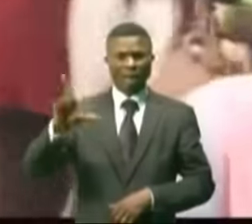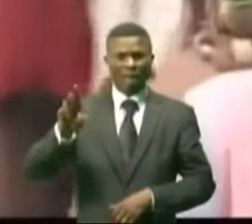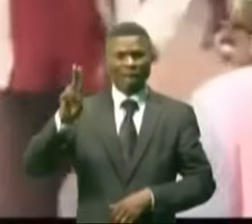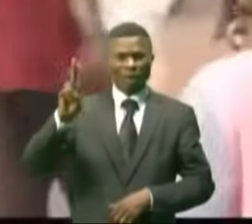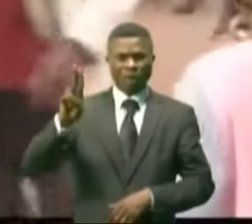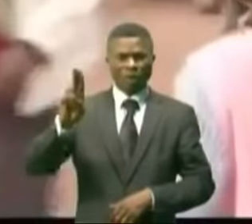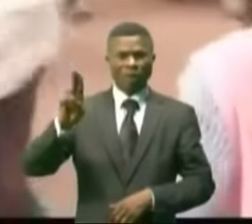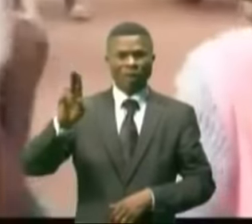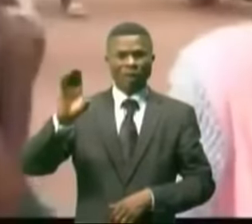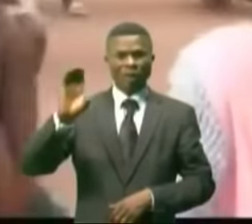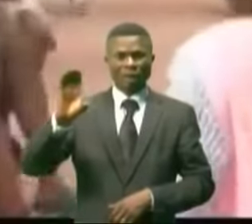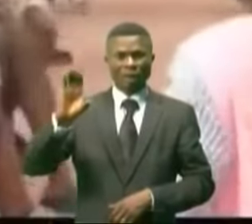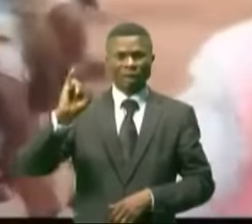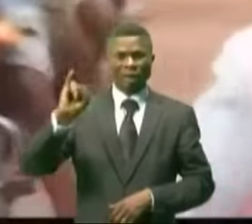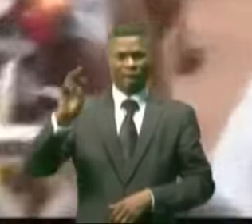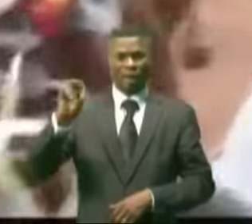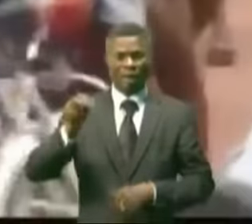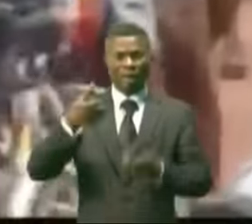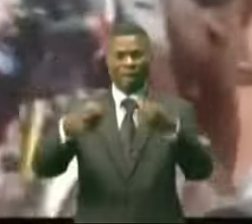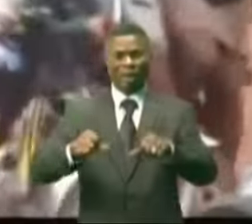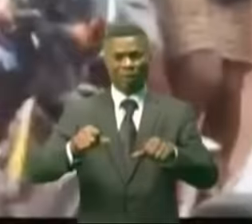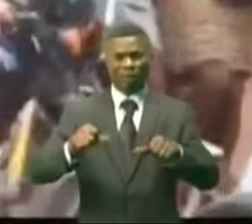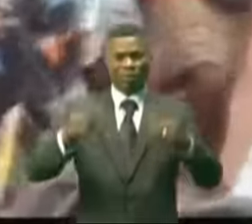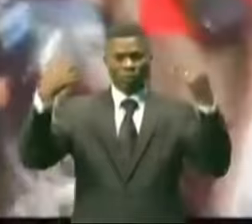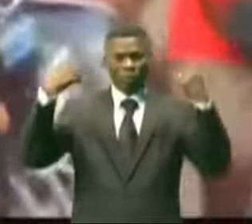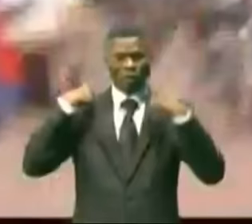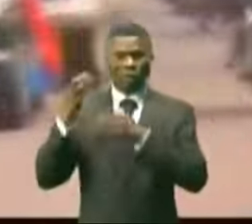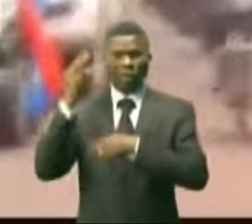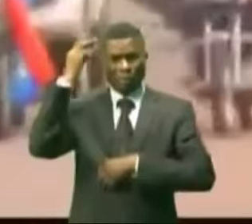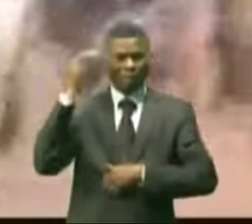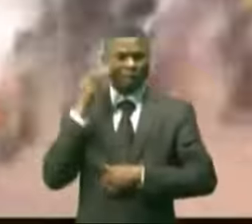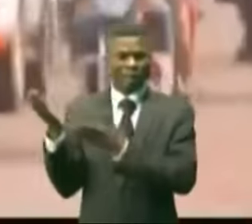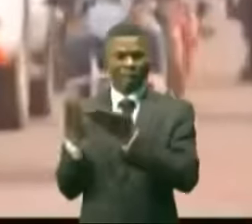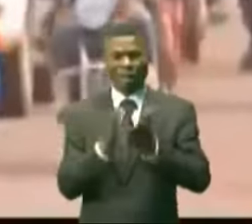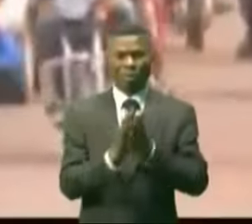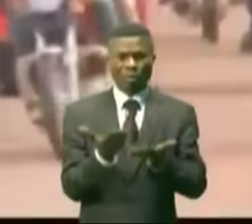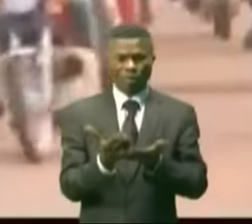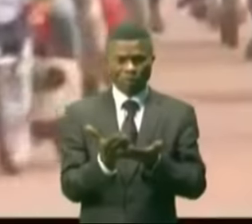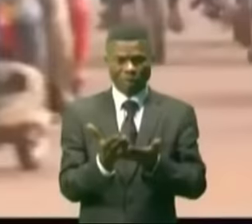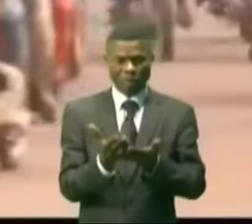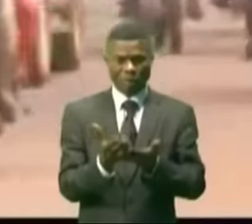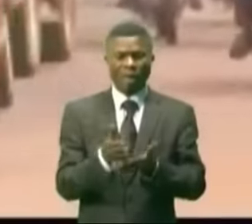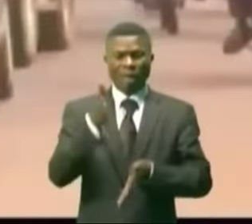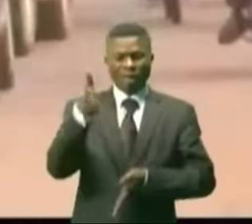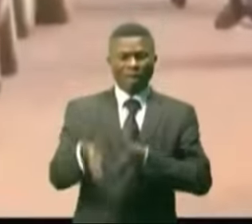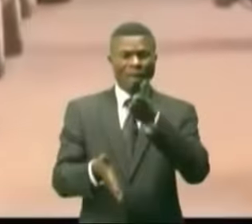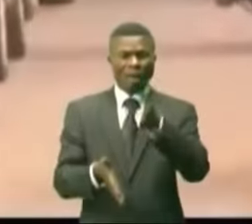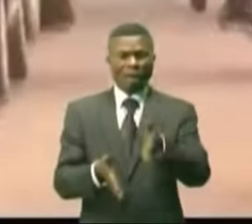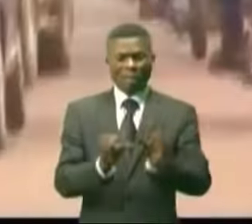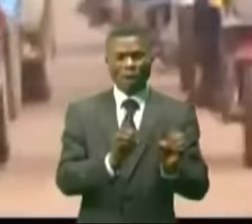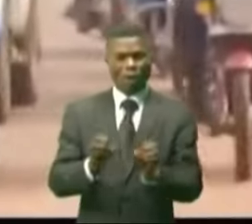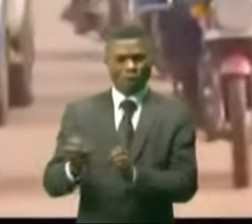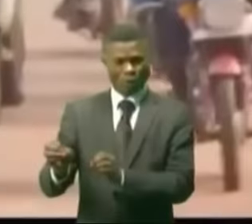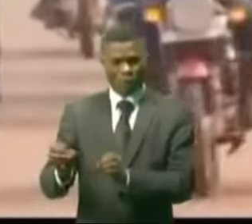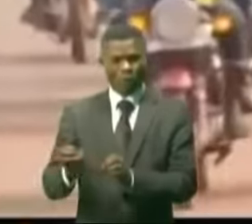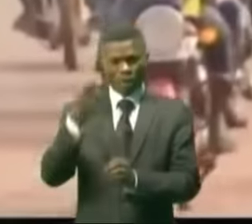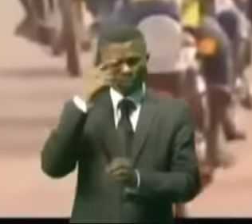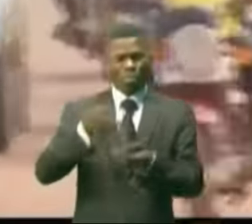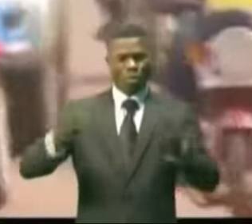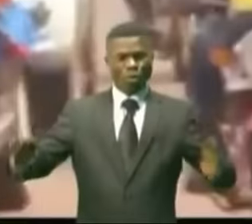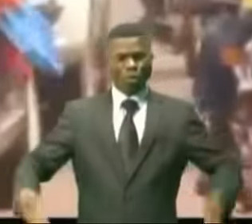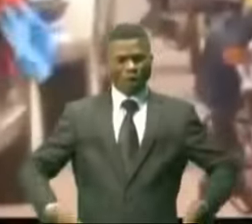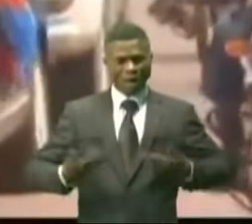parti, au poste de ministre des portefeuilles, présente à l'issue d'une marche organisée de vives et